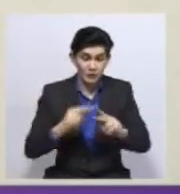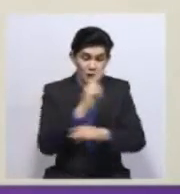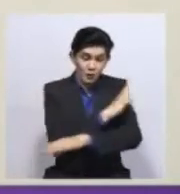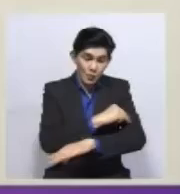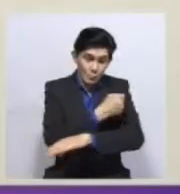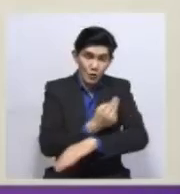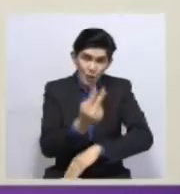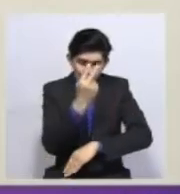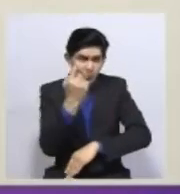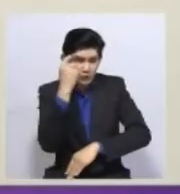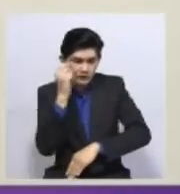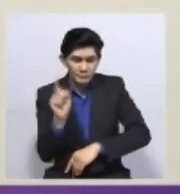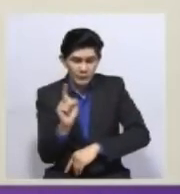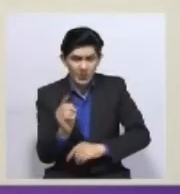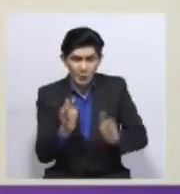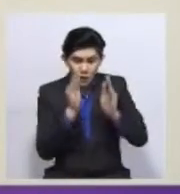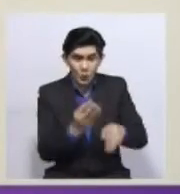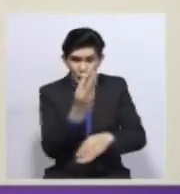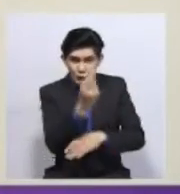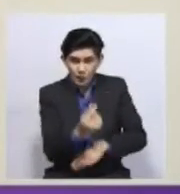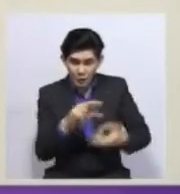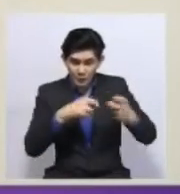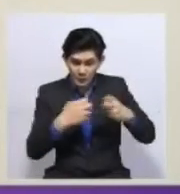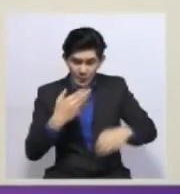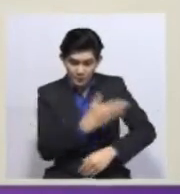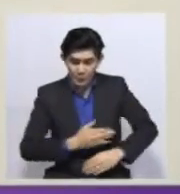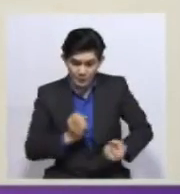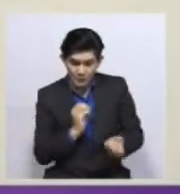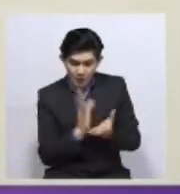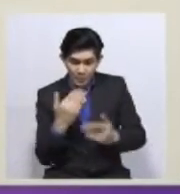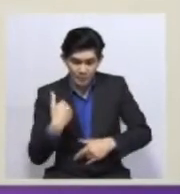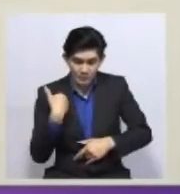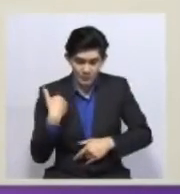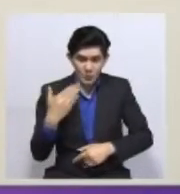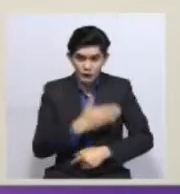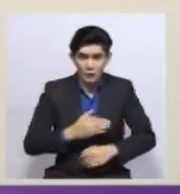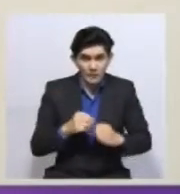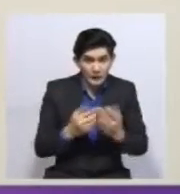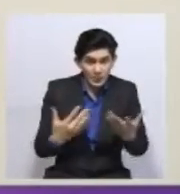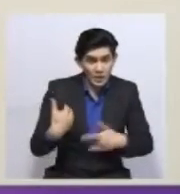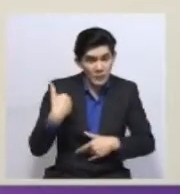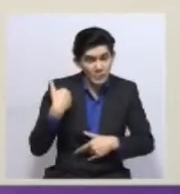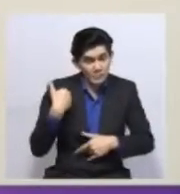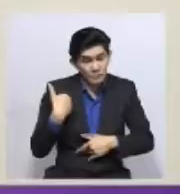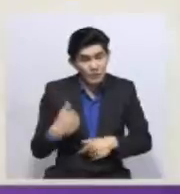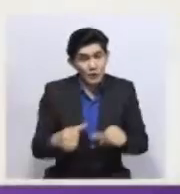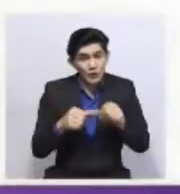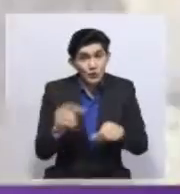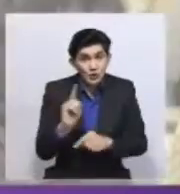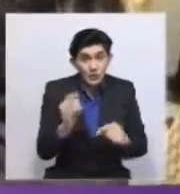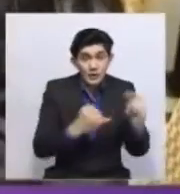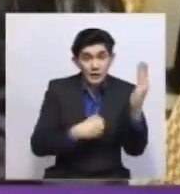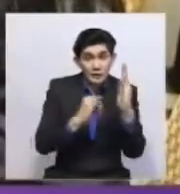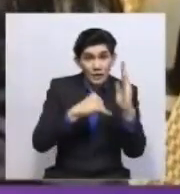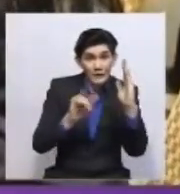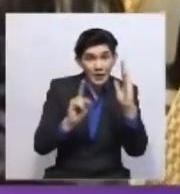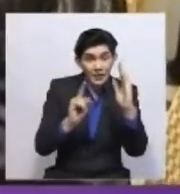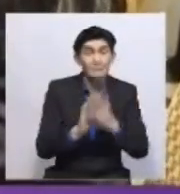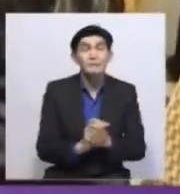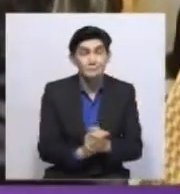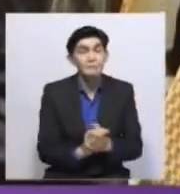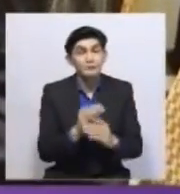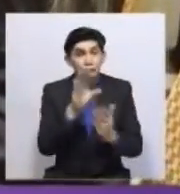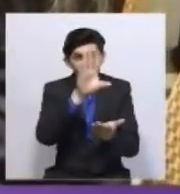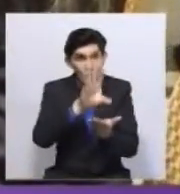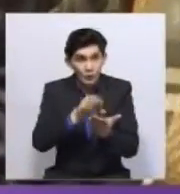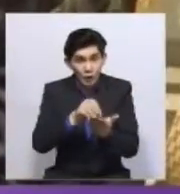ามารถจะไปดูได้ว่ามีกี่คนที่ยังมีปัญหาสุขภาพอยู่มีสุขภาพอย่างไรบ้างอยู่ที่ไหนในประเทศไทย การ